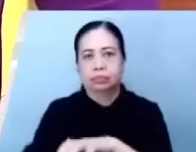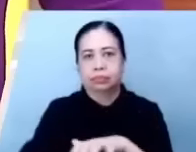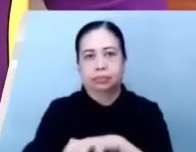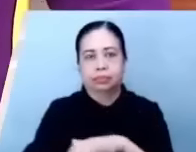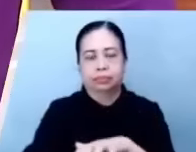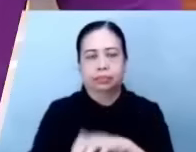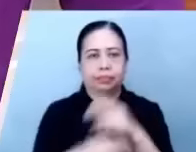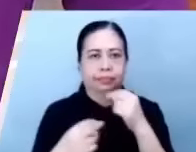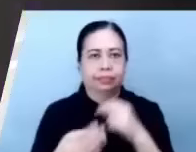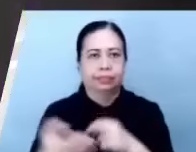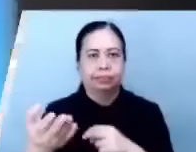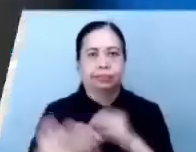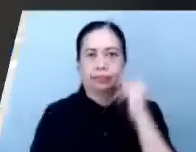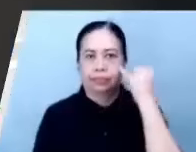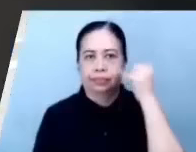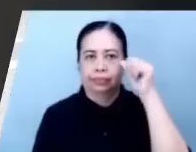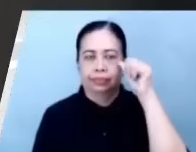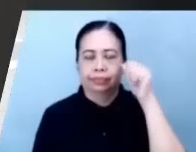apresto